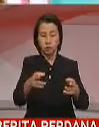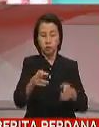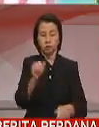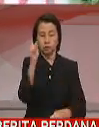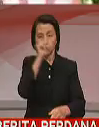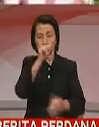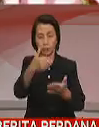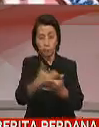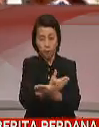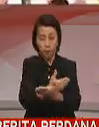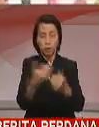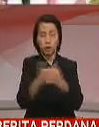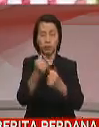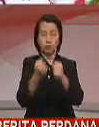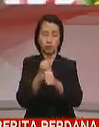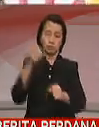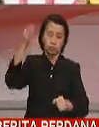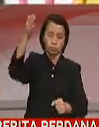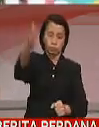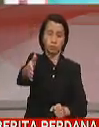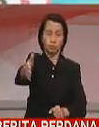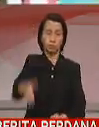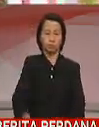single terbaharunya sehingga tahun depan.